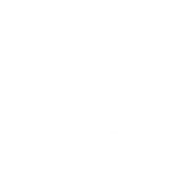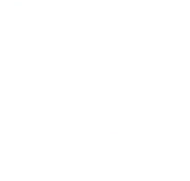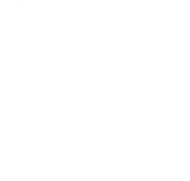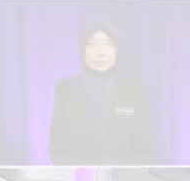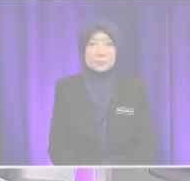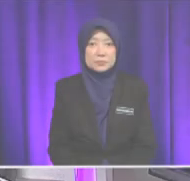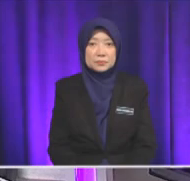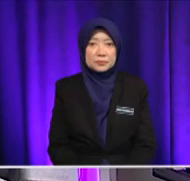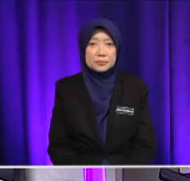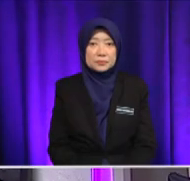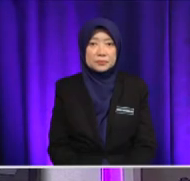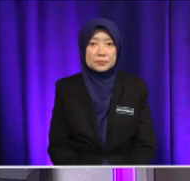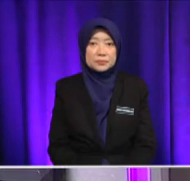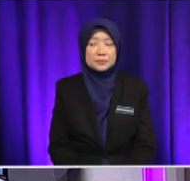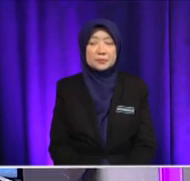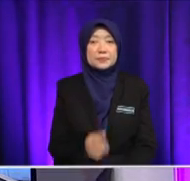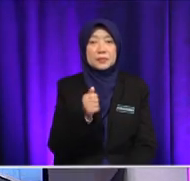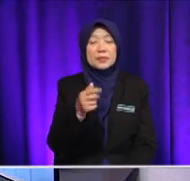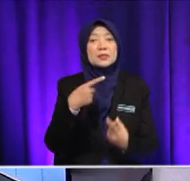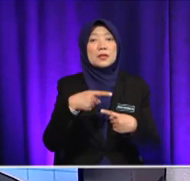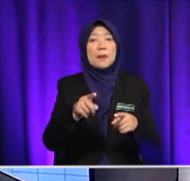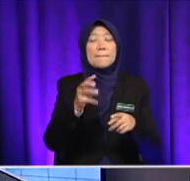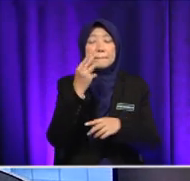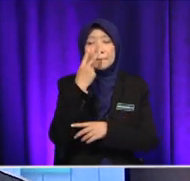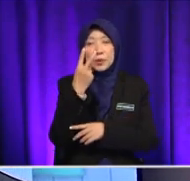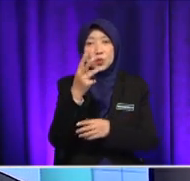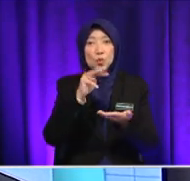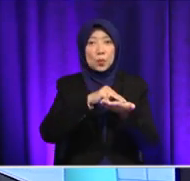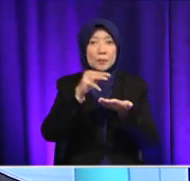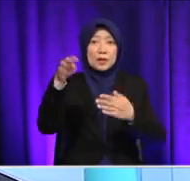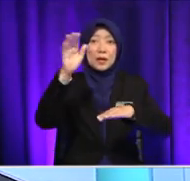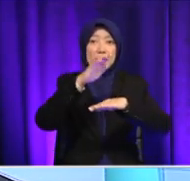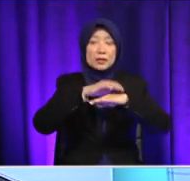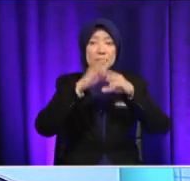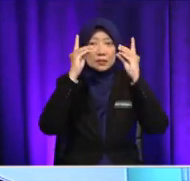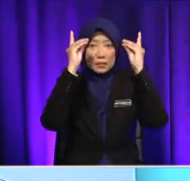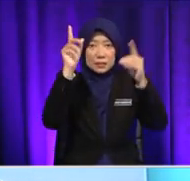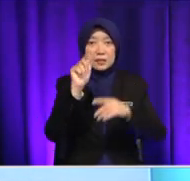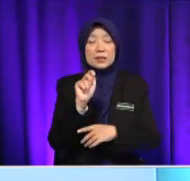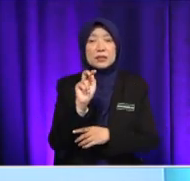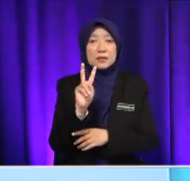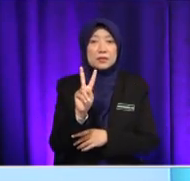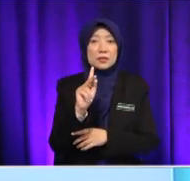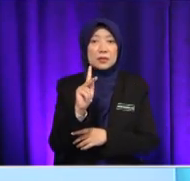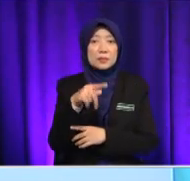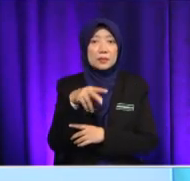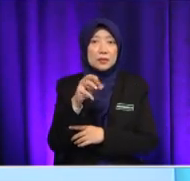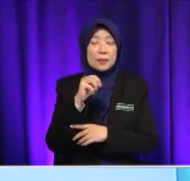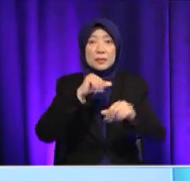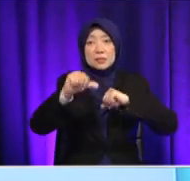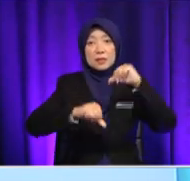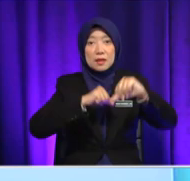KPM. Anda sedang menonton Menengah Atas di Didik TV KPM. Mata pelajaran kita adalah Sains